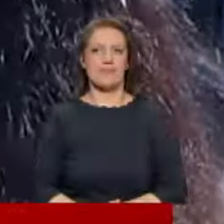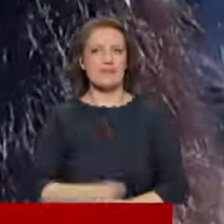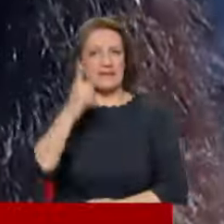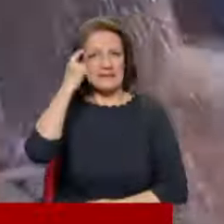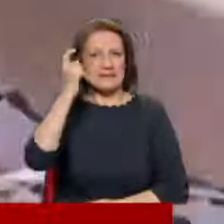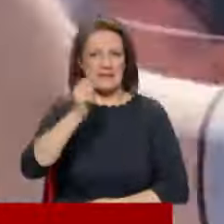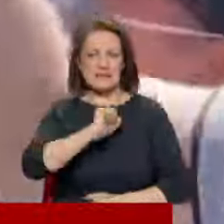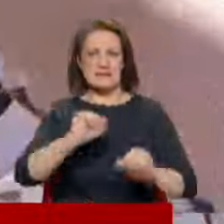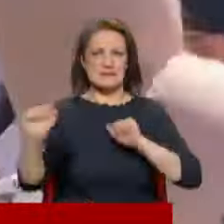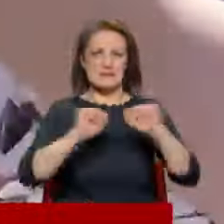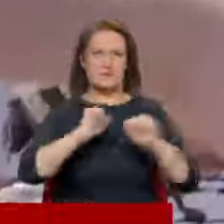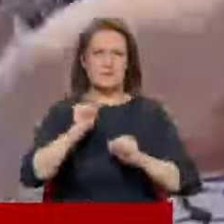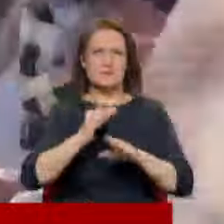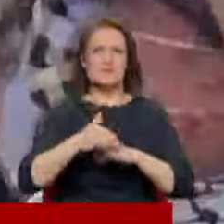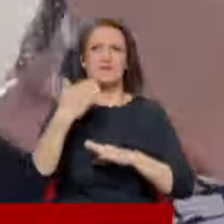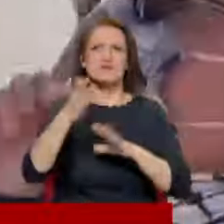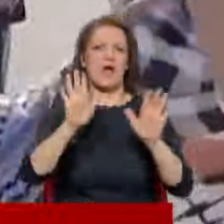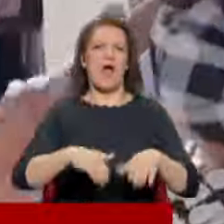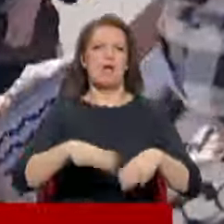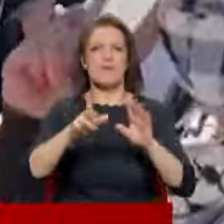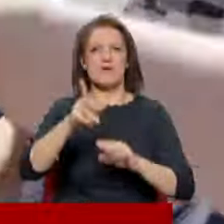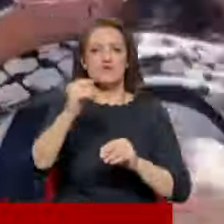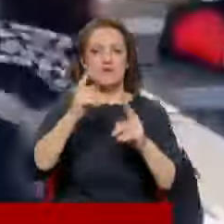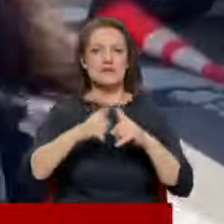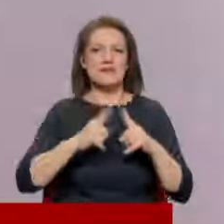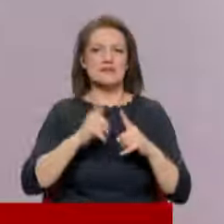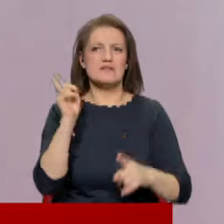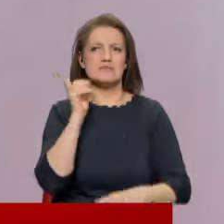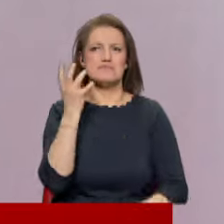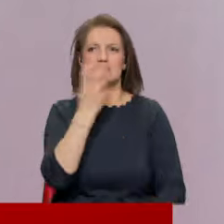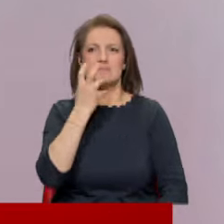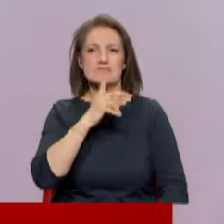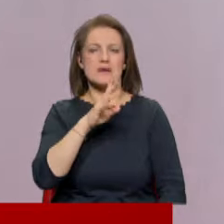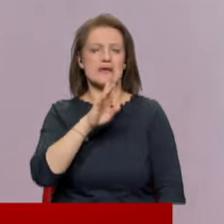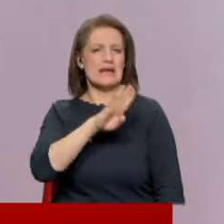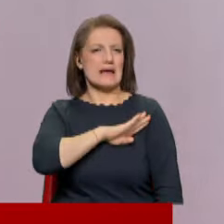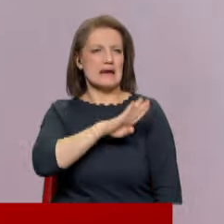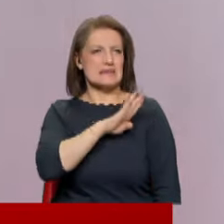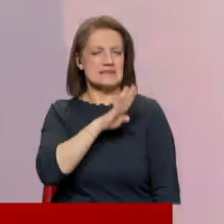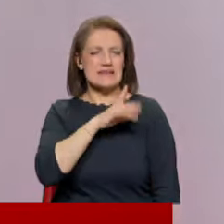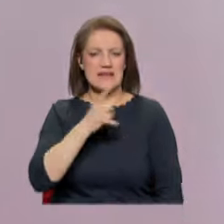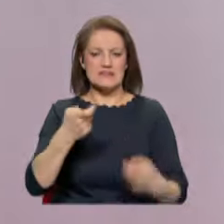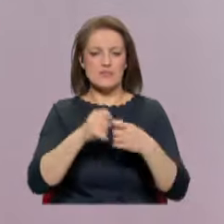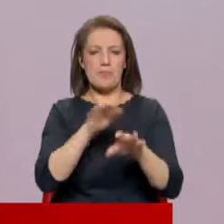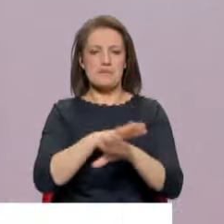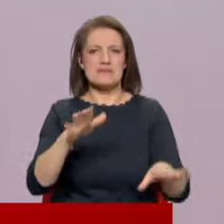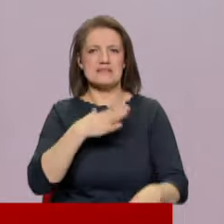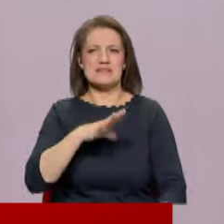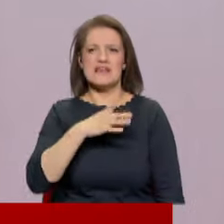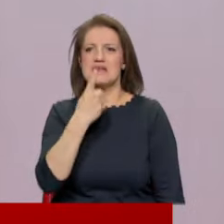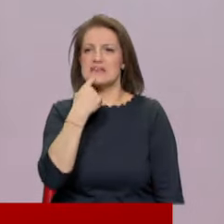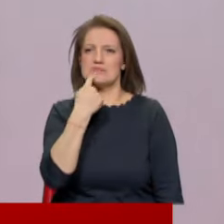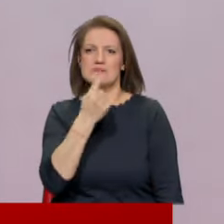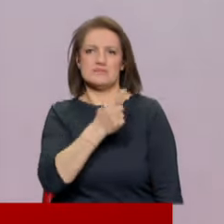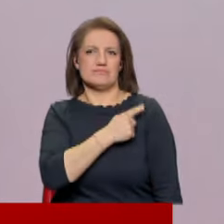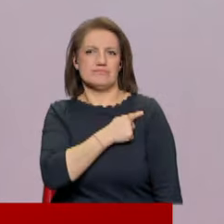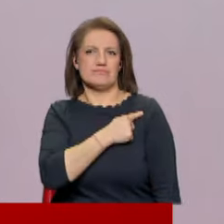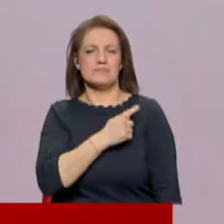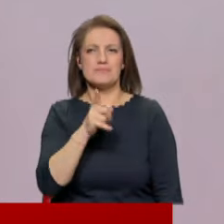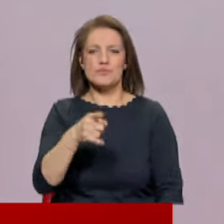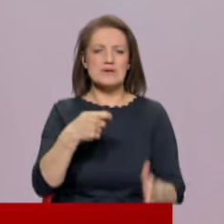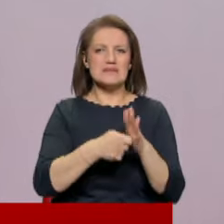İsrail'e öfke salonun dışıyla kalmadı. Çok sayıda sanatçı törene Gazze'de ateşkes çağrısı yapan kırmızı broşlarla katıldı.